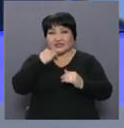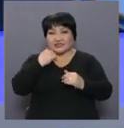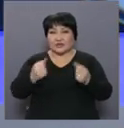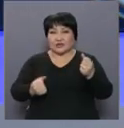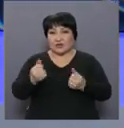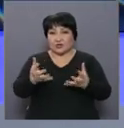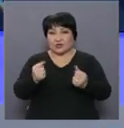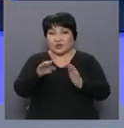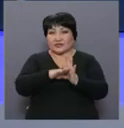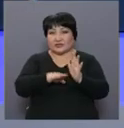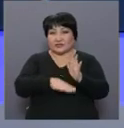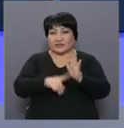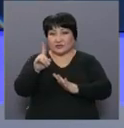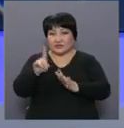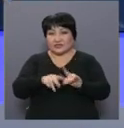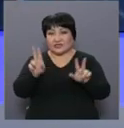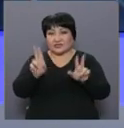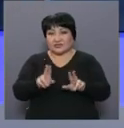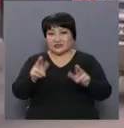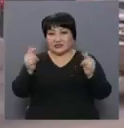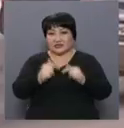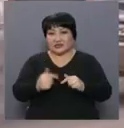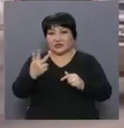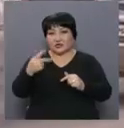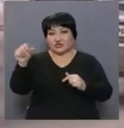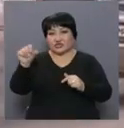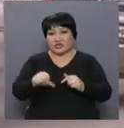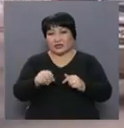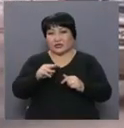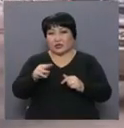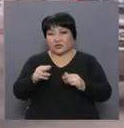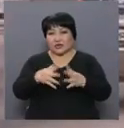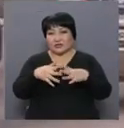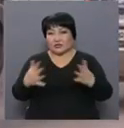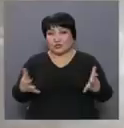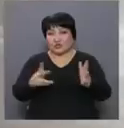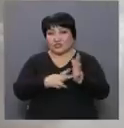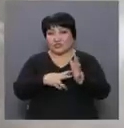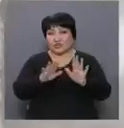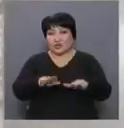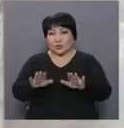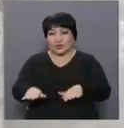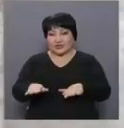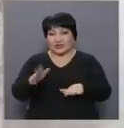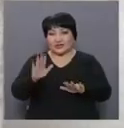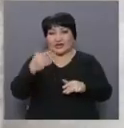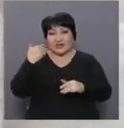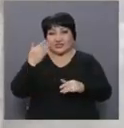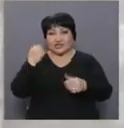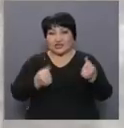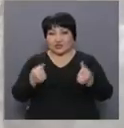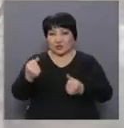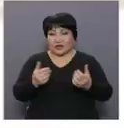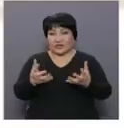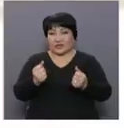басталмақ. Бағдарлама ережесіне сәйкес салмағы 3,5 тоннадан аспайтын 7 орынға дейінгі жеңіл автокөліктер қабылданады. Ал тозығы